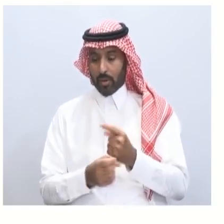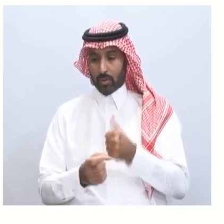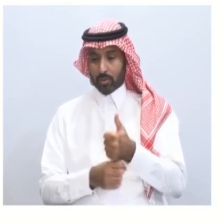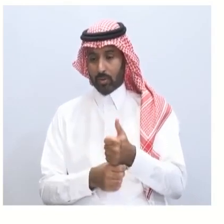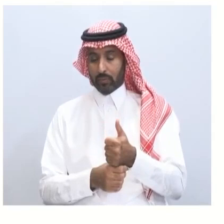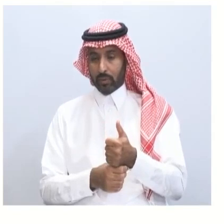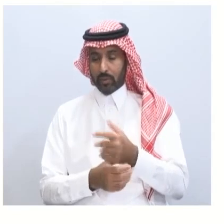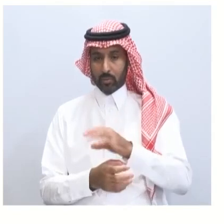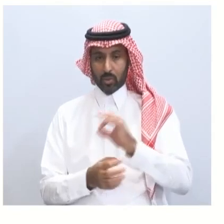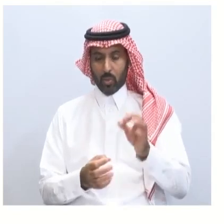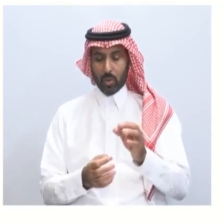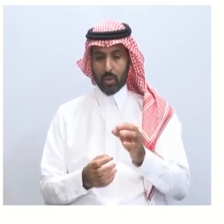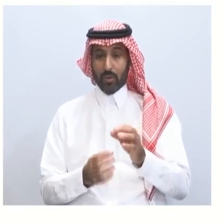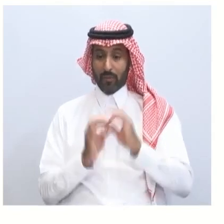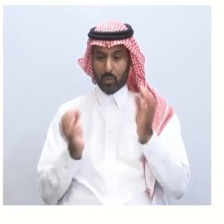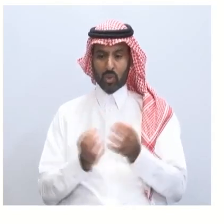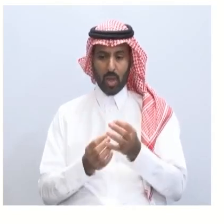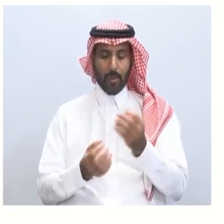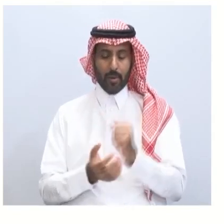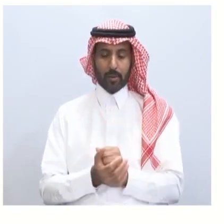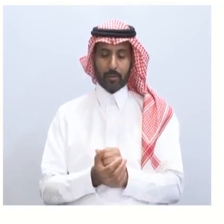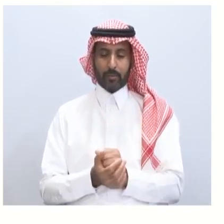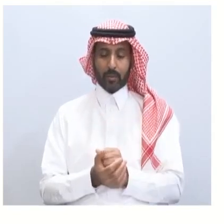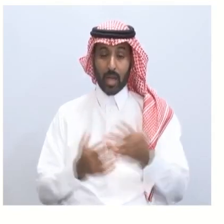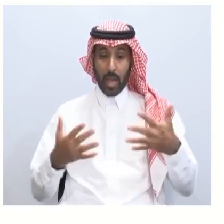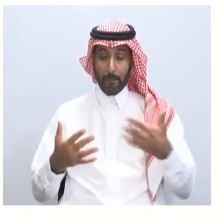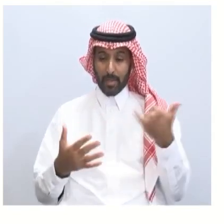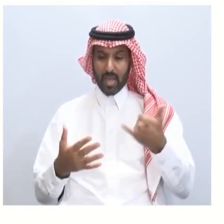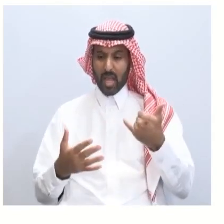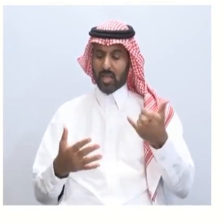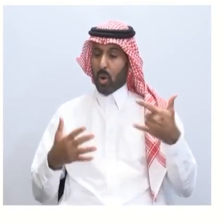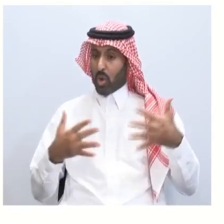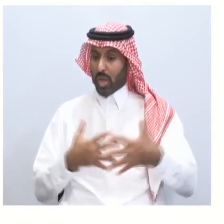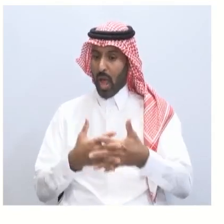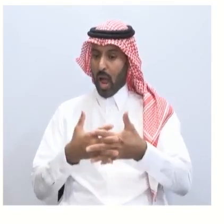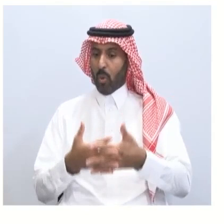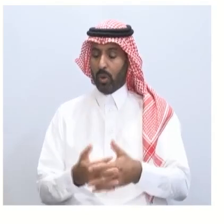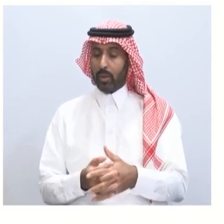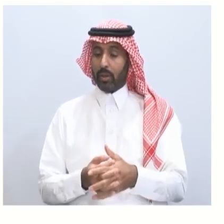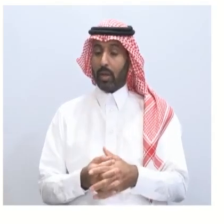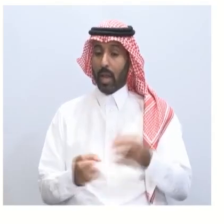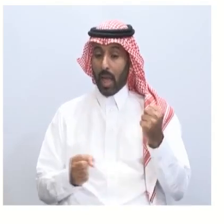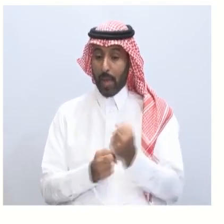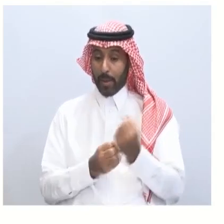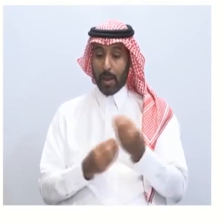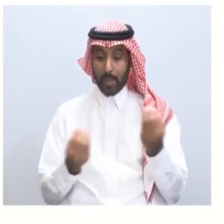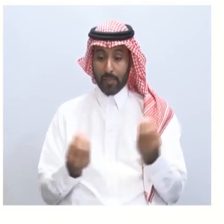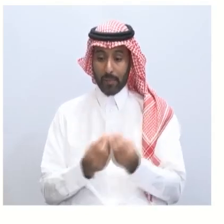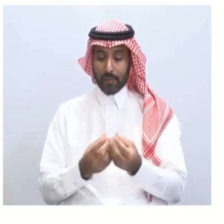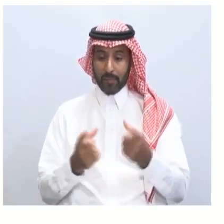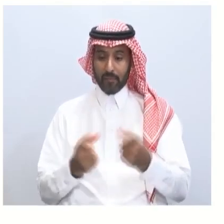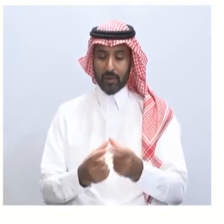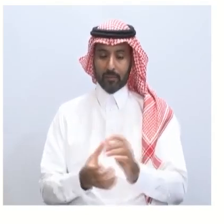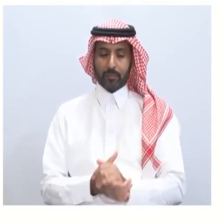المؤسسي او الاجتماعي مما اكد اهميه المشاركه ضمن فريق لتحقيق هدف